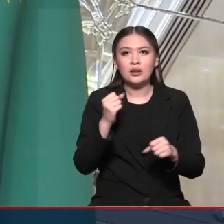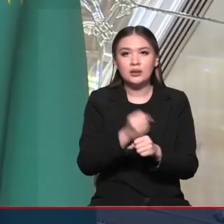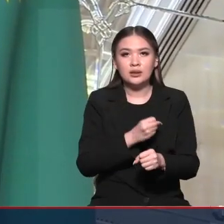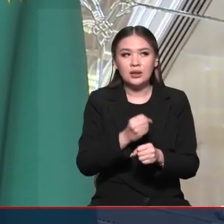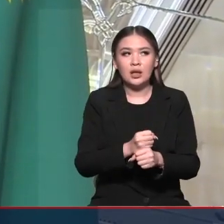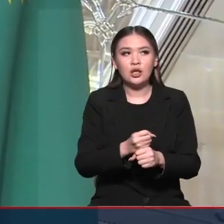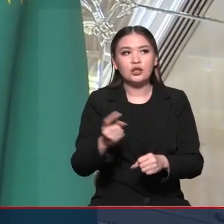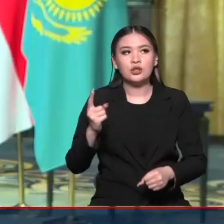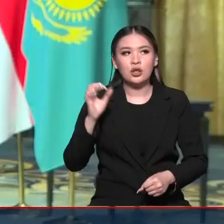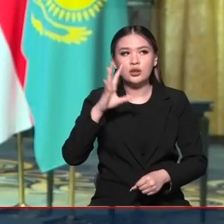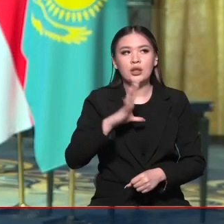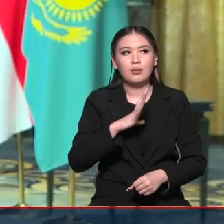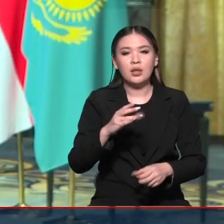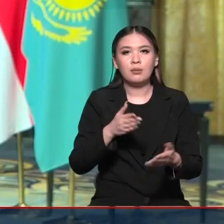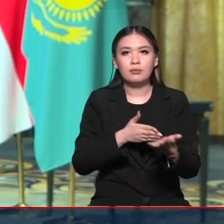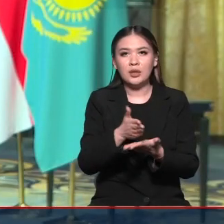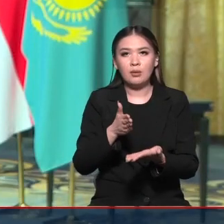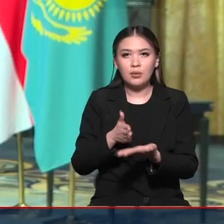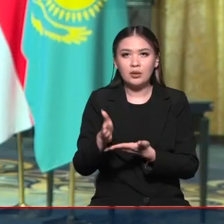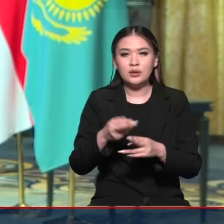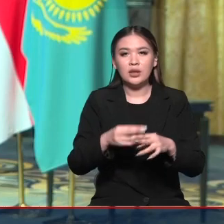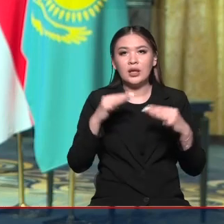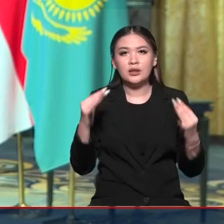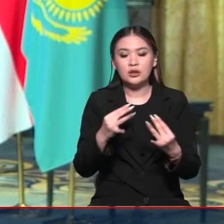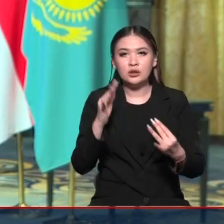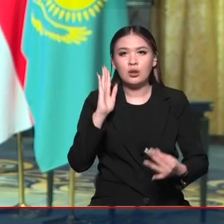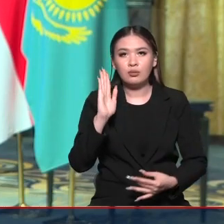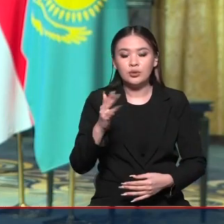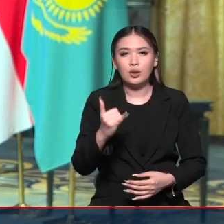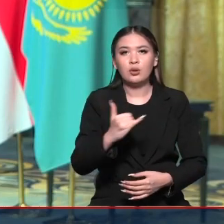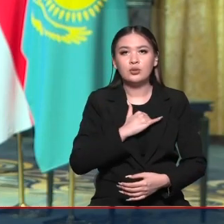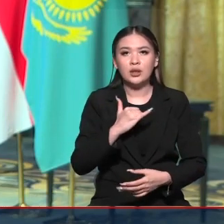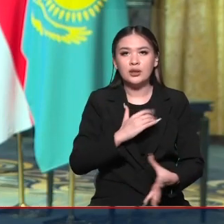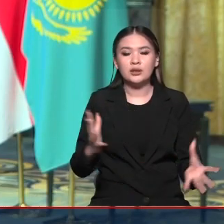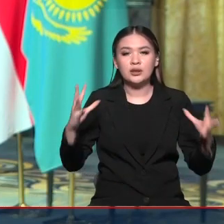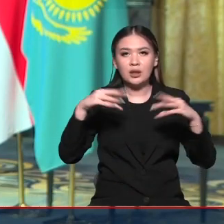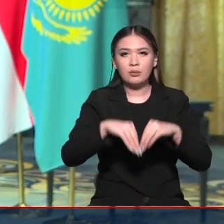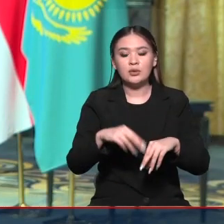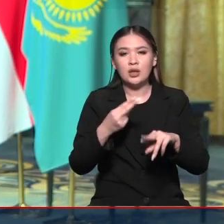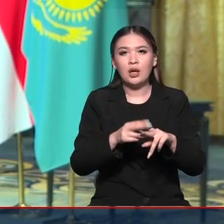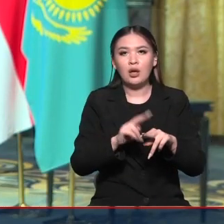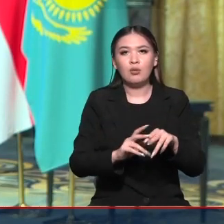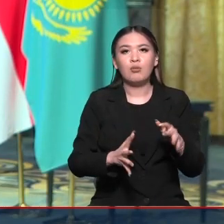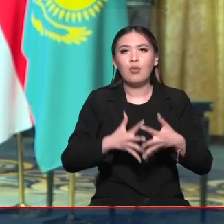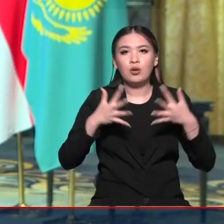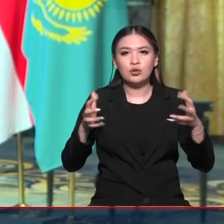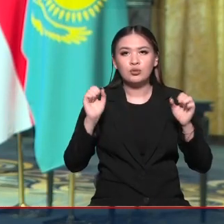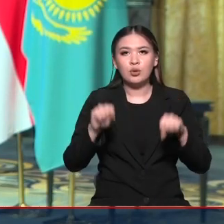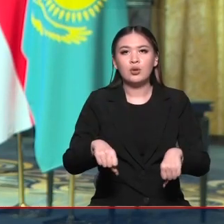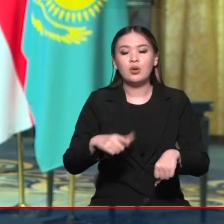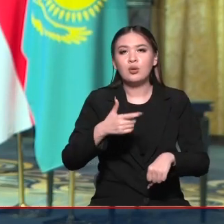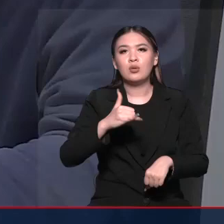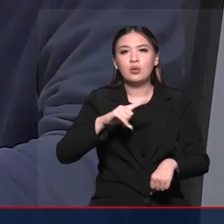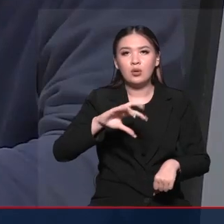что сингапурский бизнес этим направлением заинтересуется. И мы совместно с ними сможем построить большой углехимический